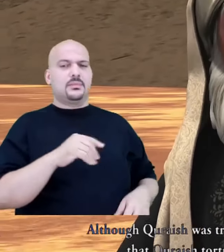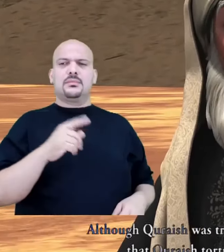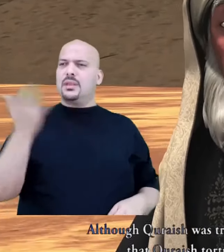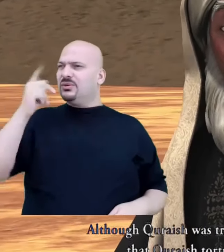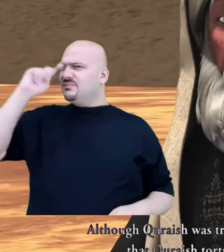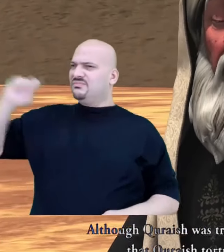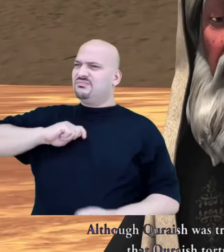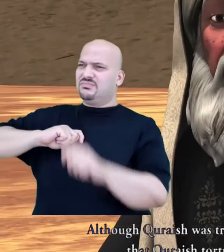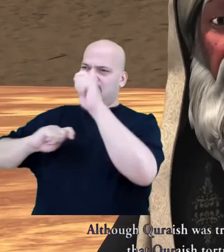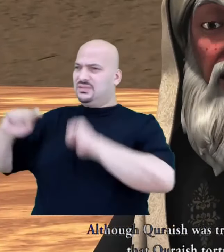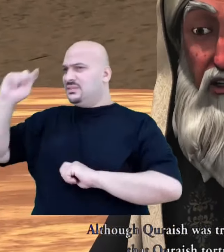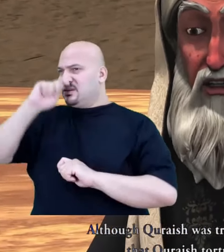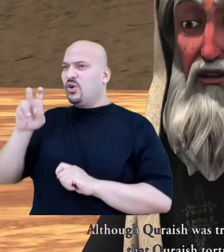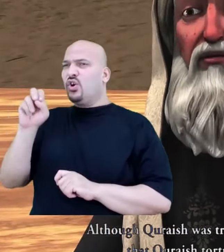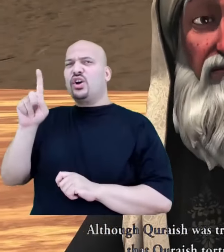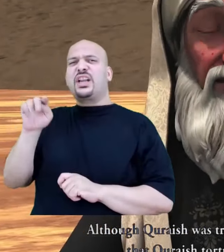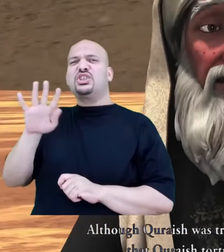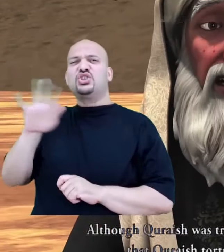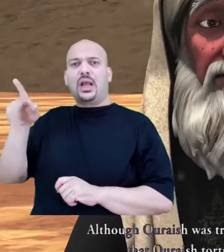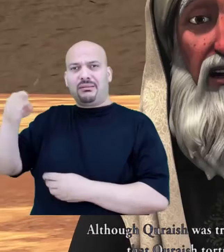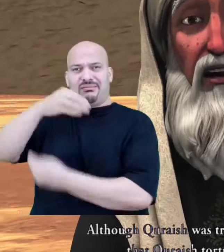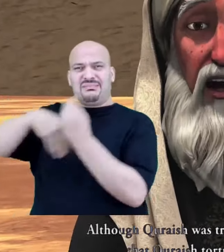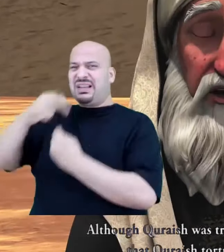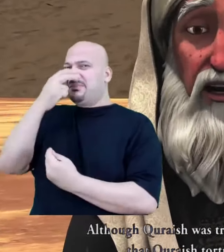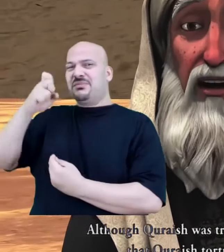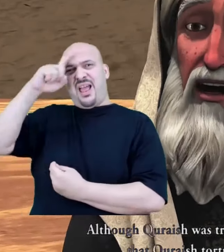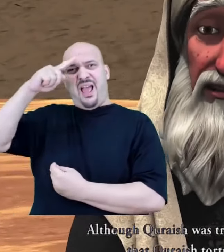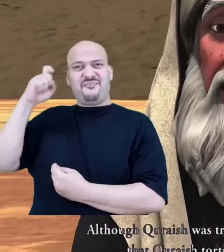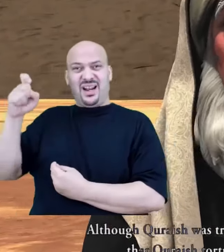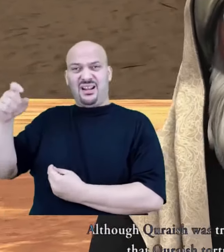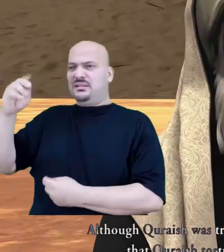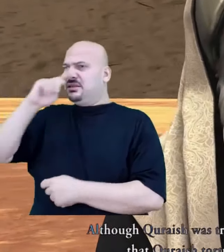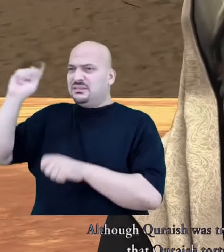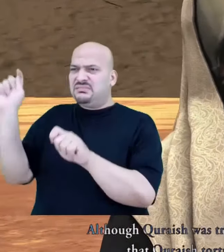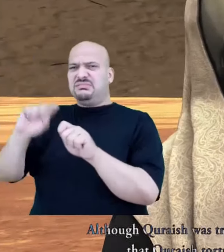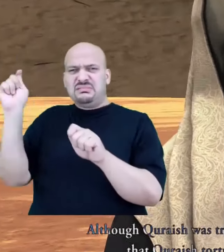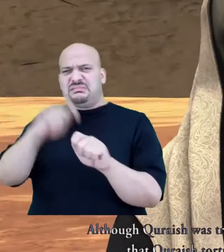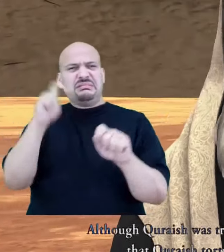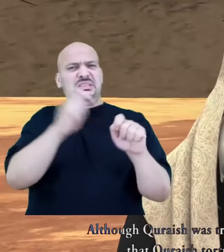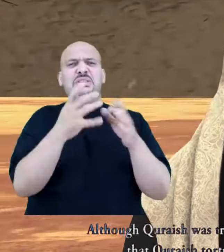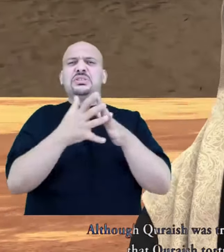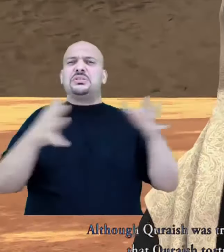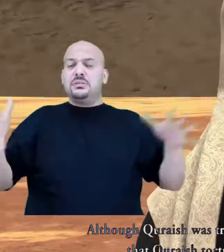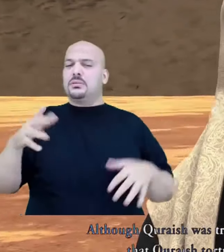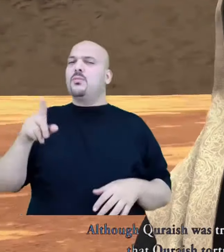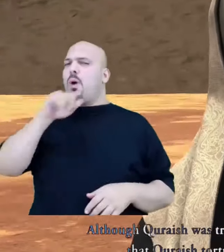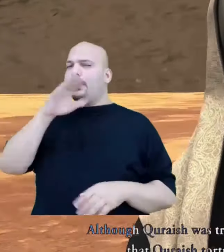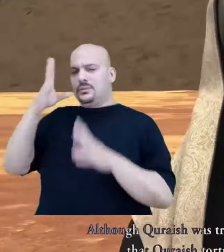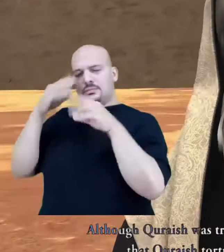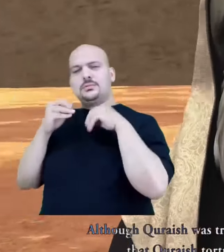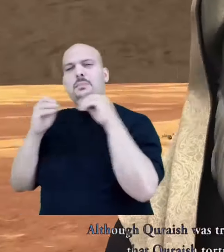وتجاهله لكل ما حدث من قريش من تعذيب له ولأصحابه وكذلك